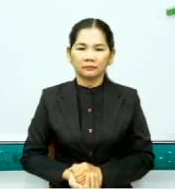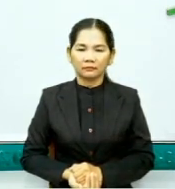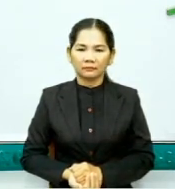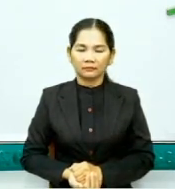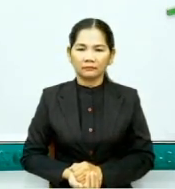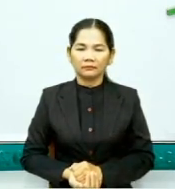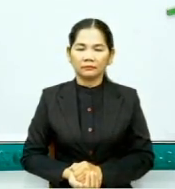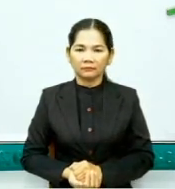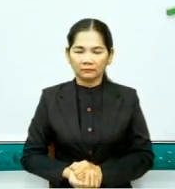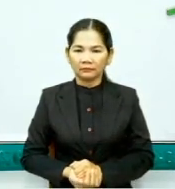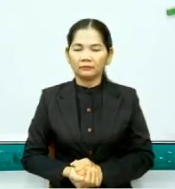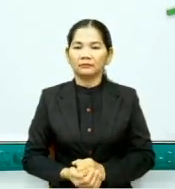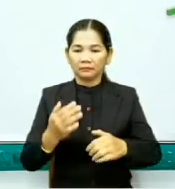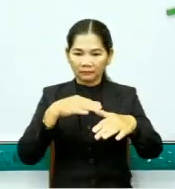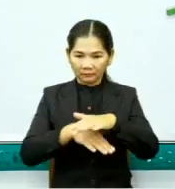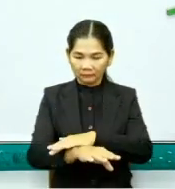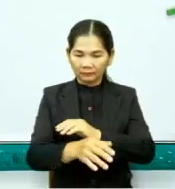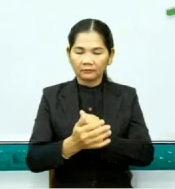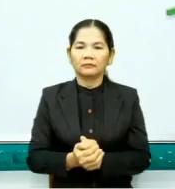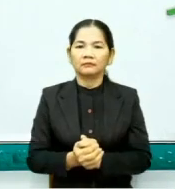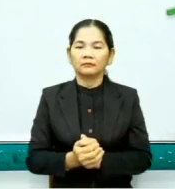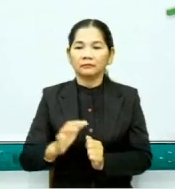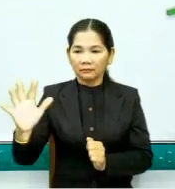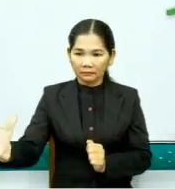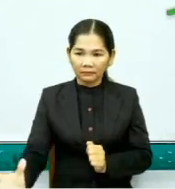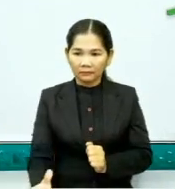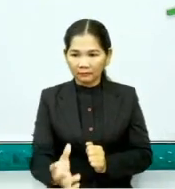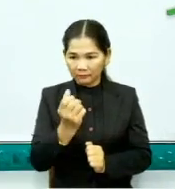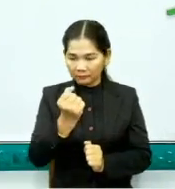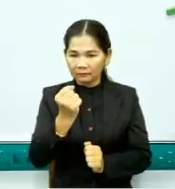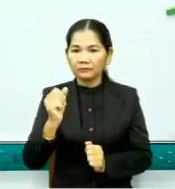Bán cho chìa.